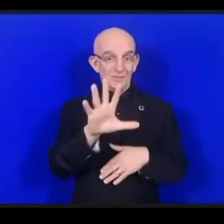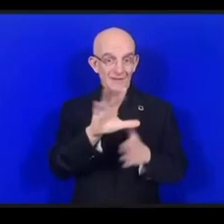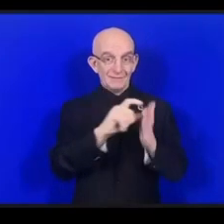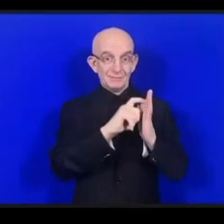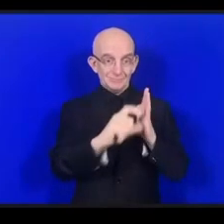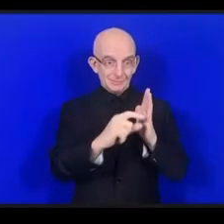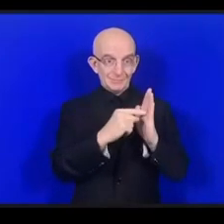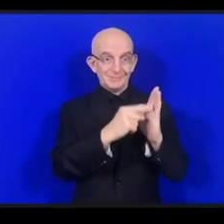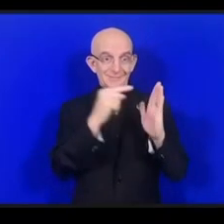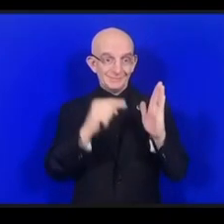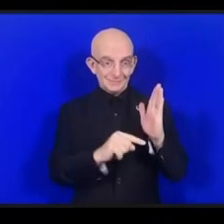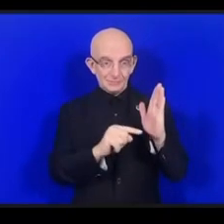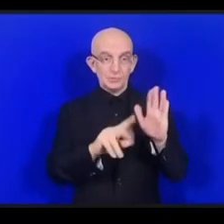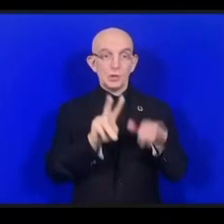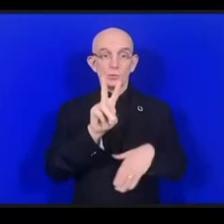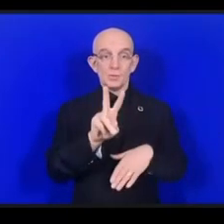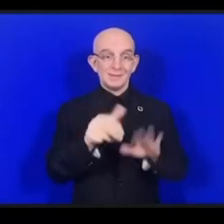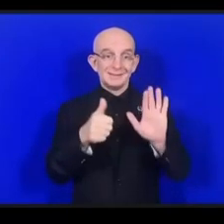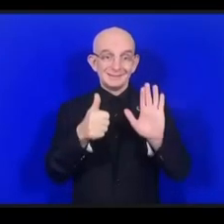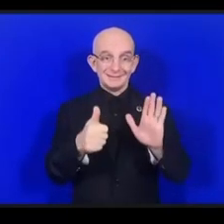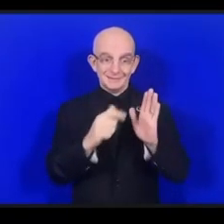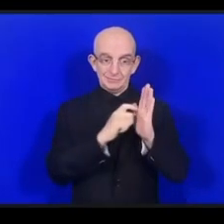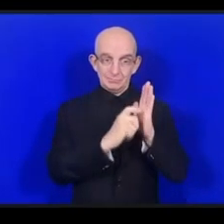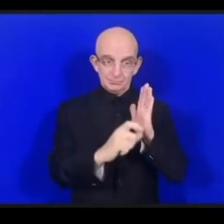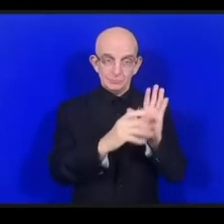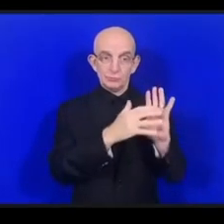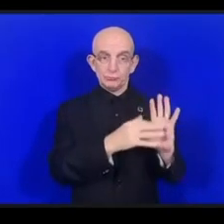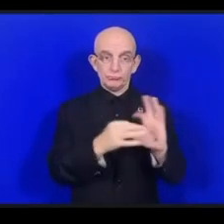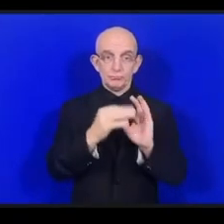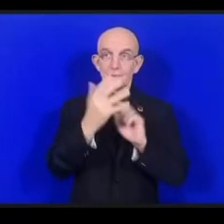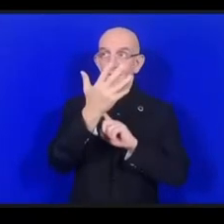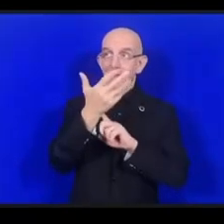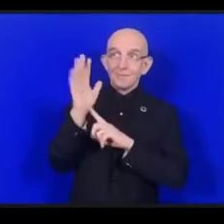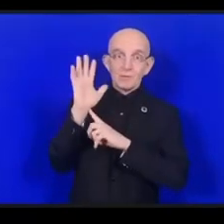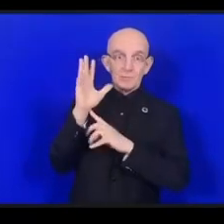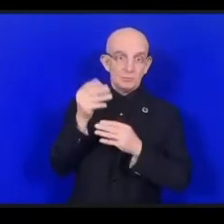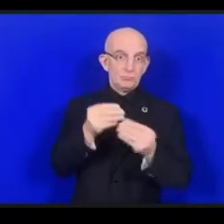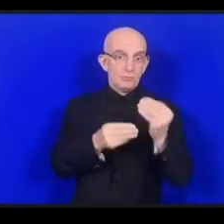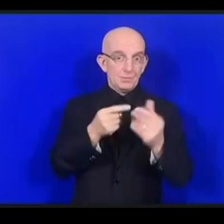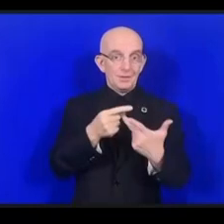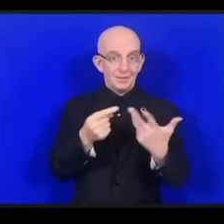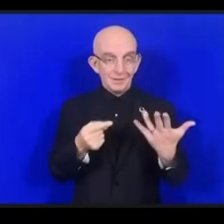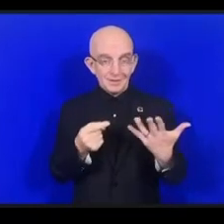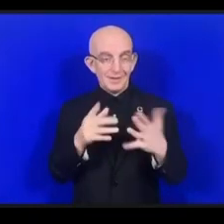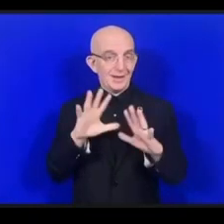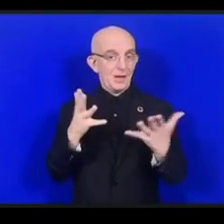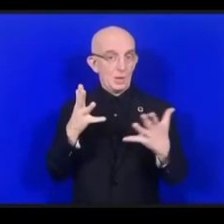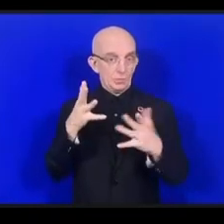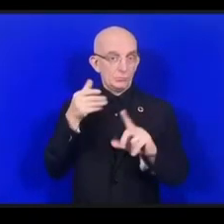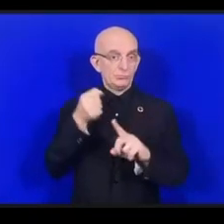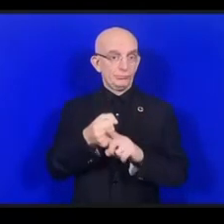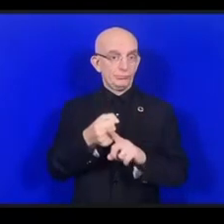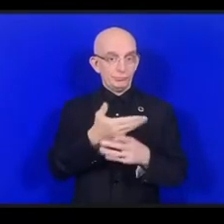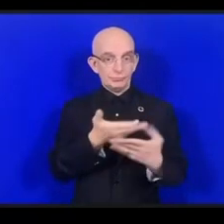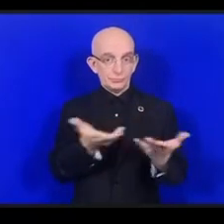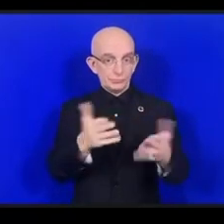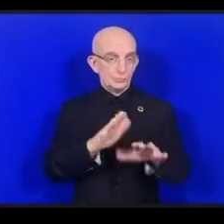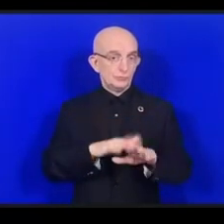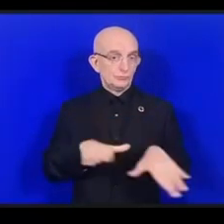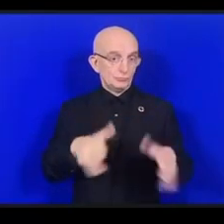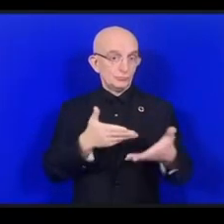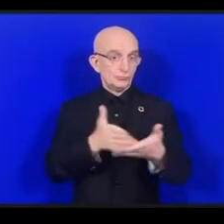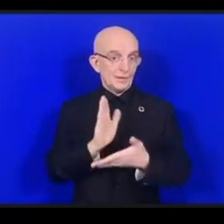呢，也讲到了环境问题对于儿童的影响。第26条建议呢